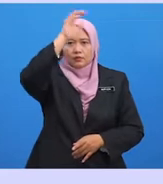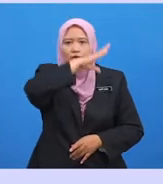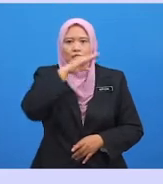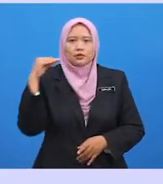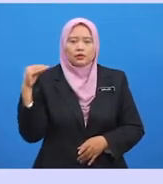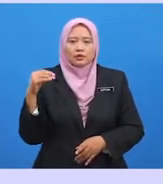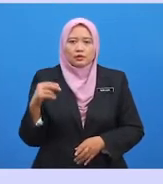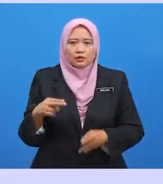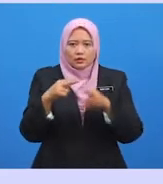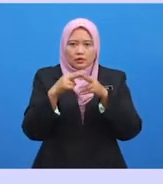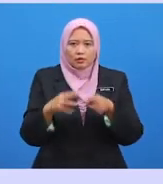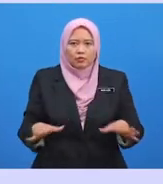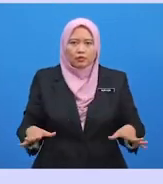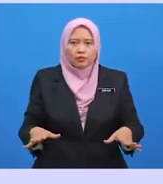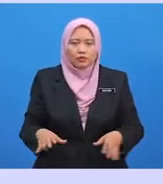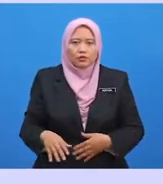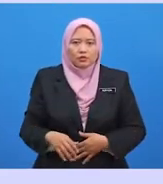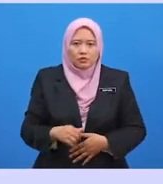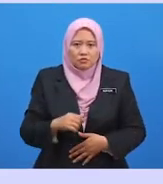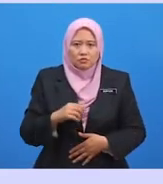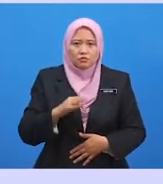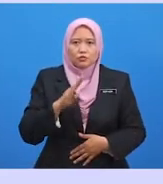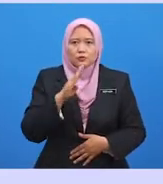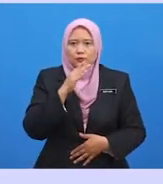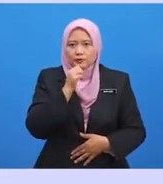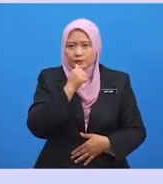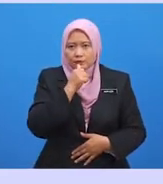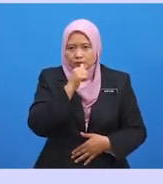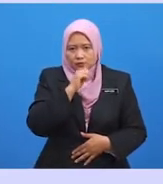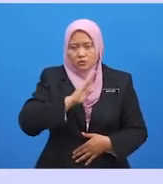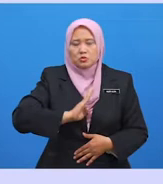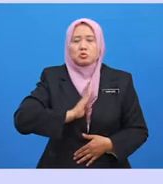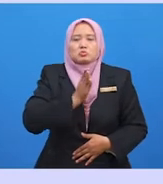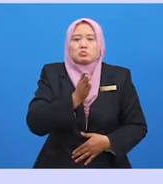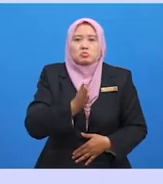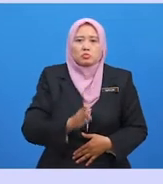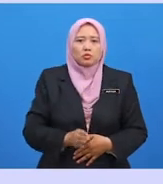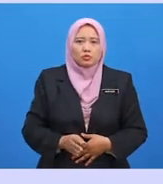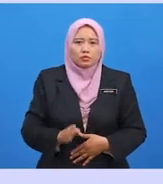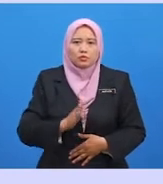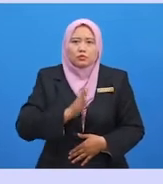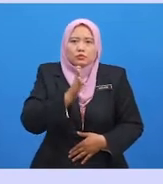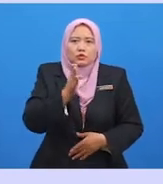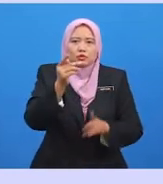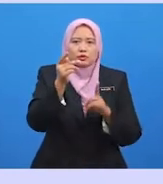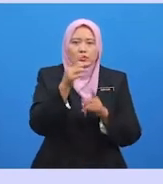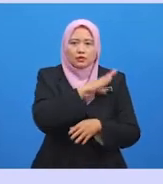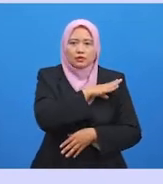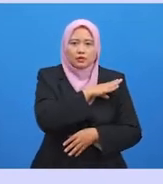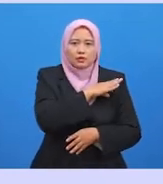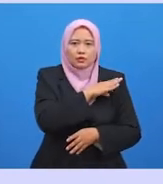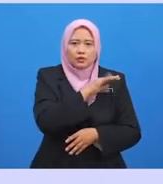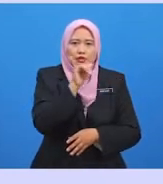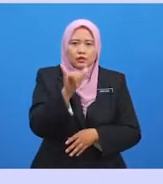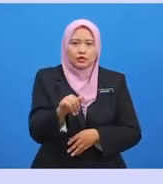ketiga mendatangkan banyak kebaikan kepada umat Islam seperti kegunaan pembangunan sekolah